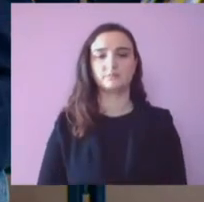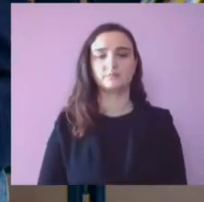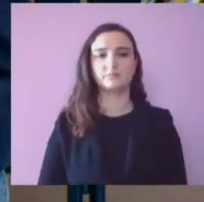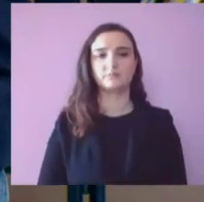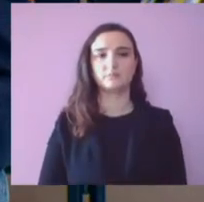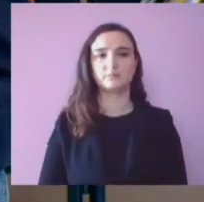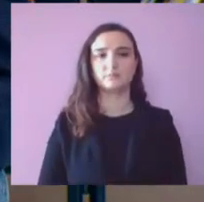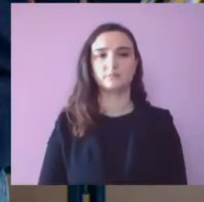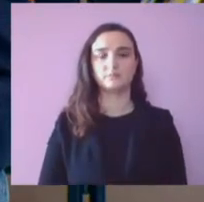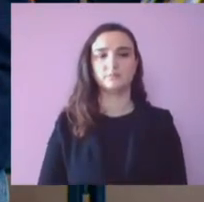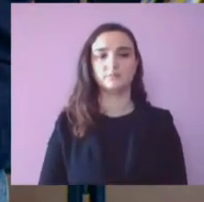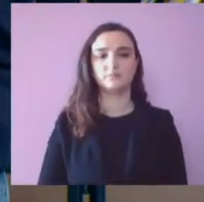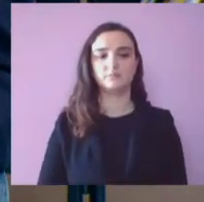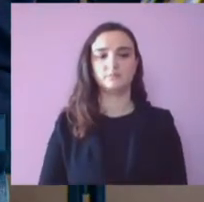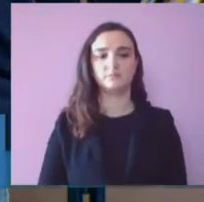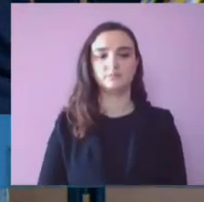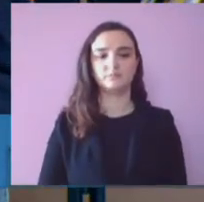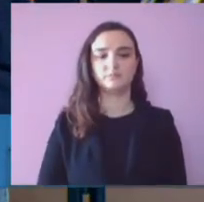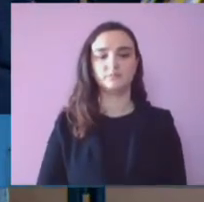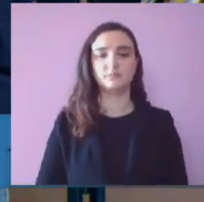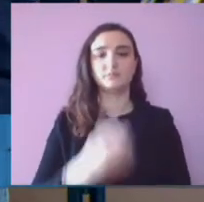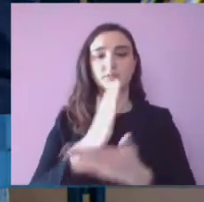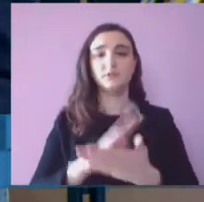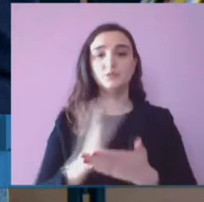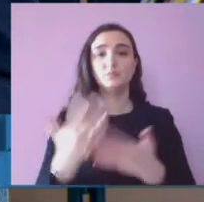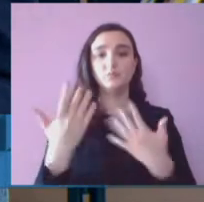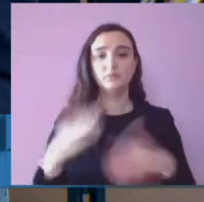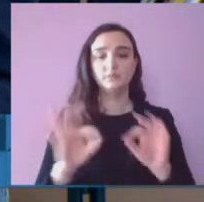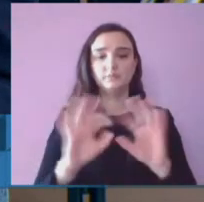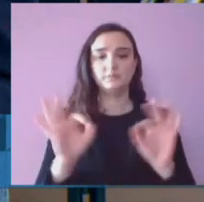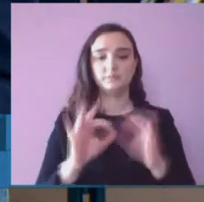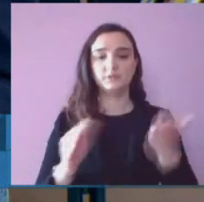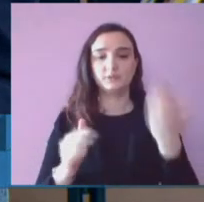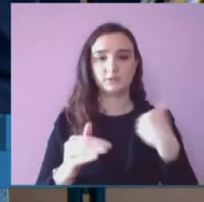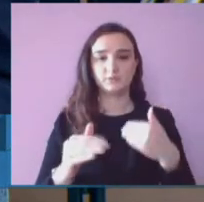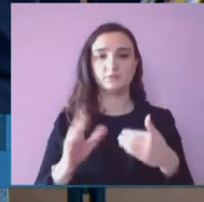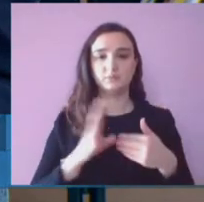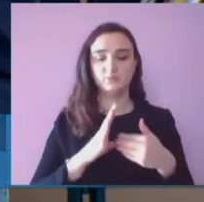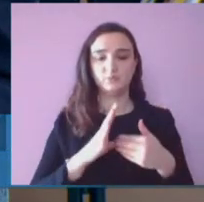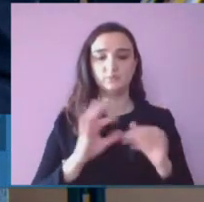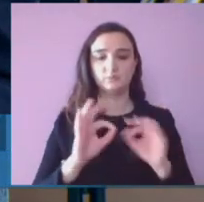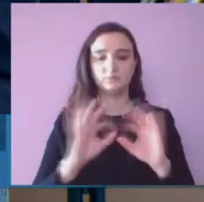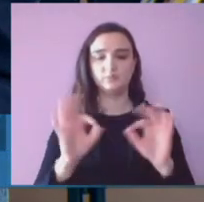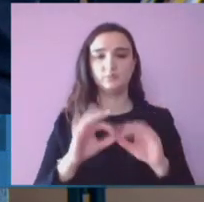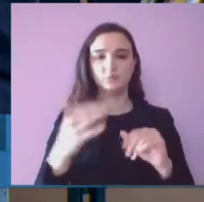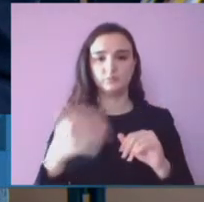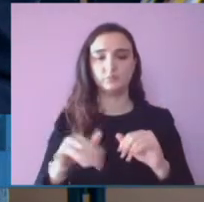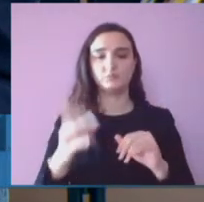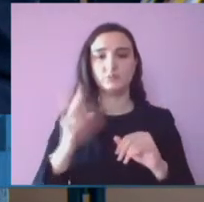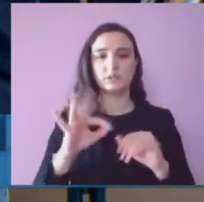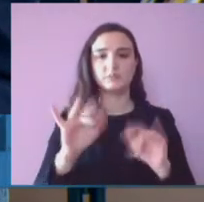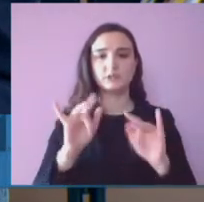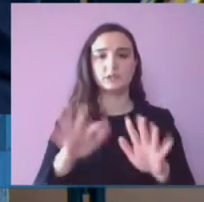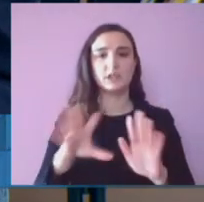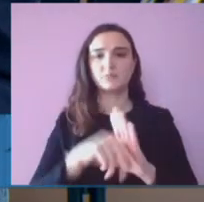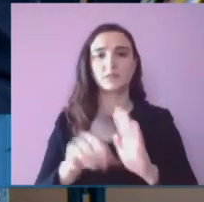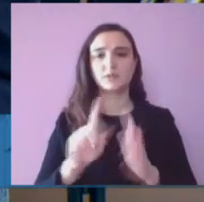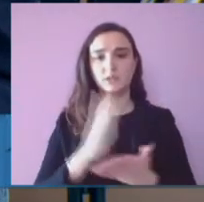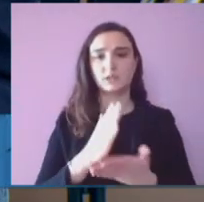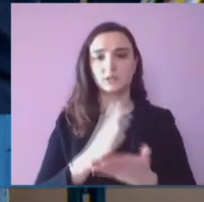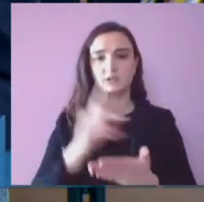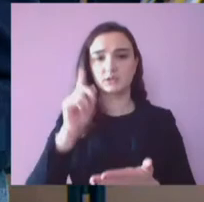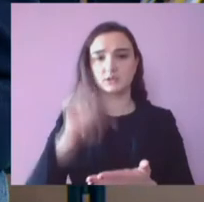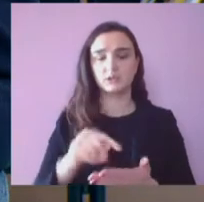ნაწილობრივ მაღაზე უკვე ვისაუბრე ჩვენ წინა ჩართვაში, ასე ვთქვათ. თუმცა საქმე რა გახლავთ, იცით?